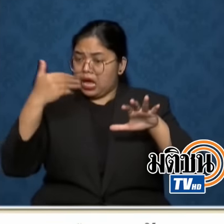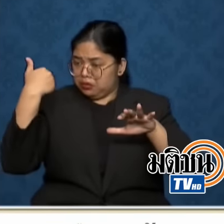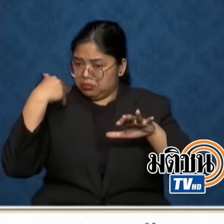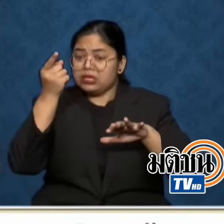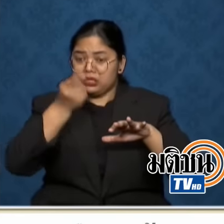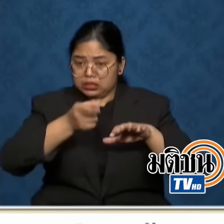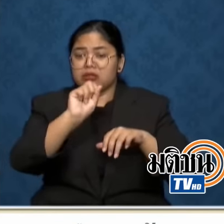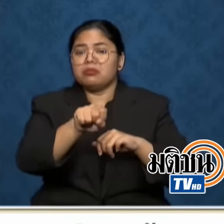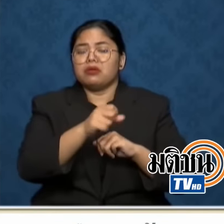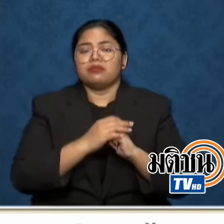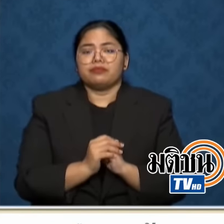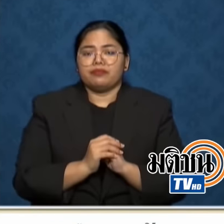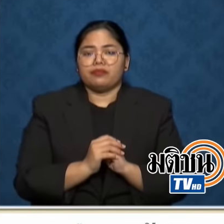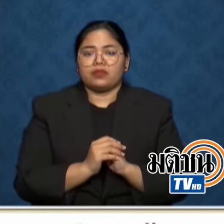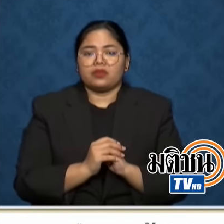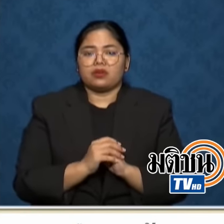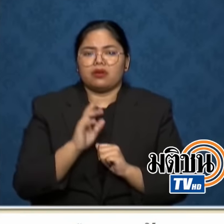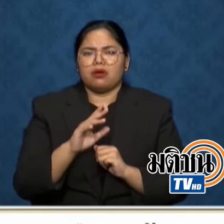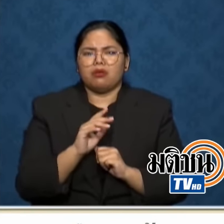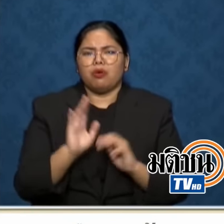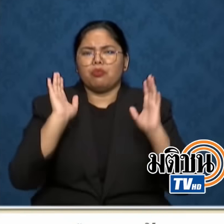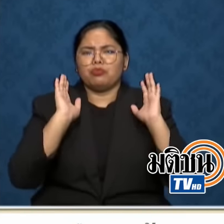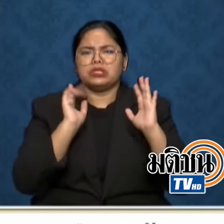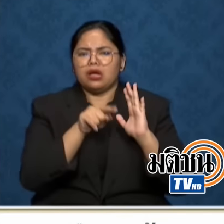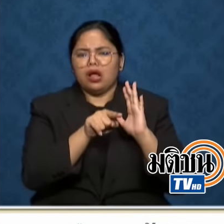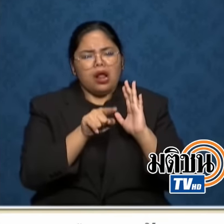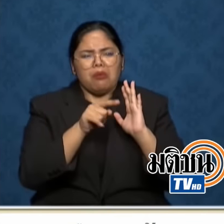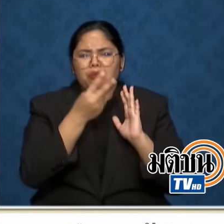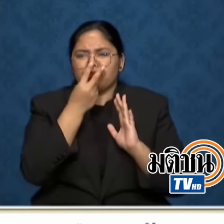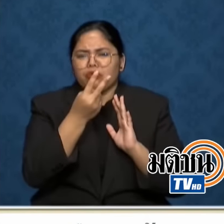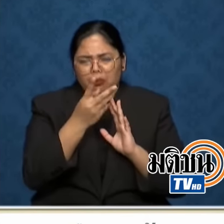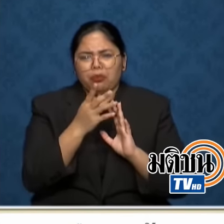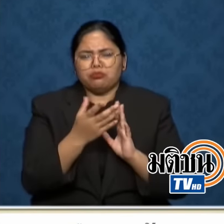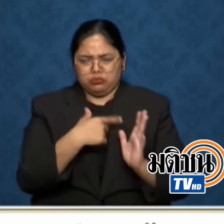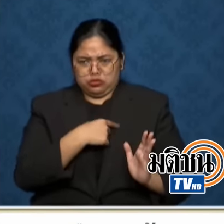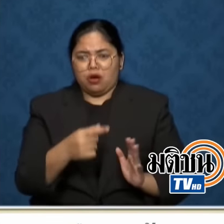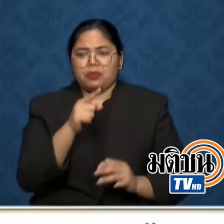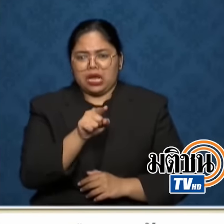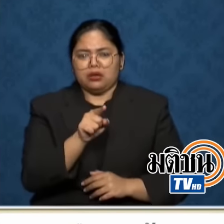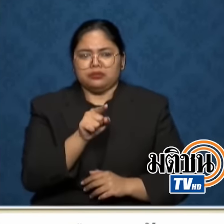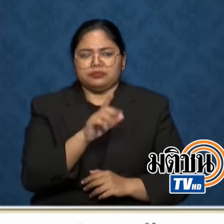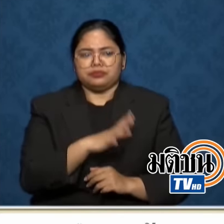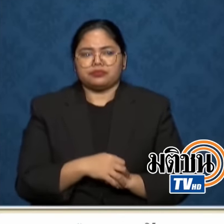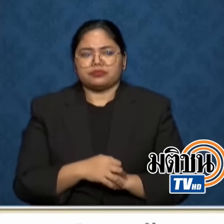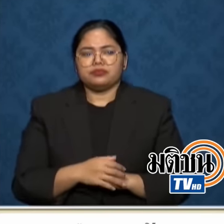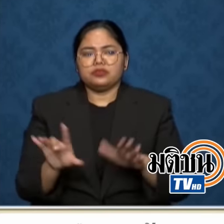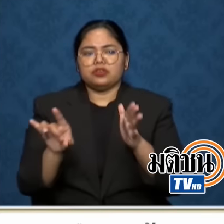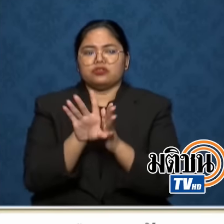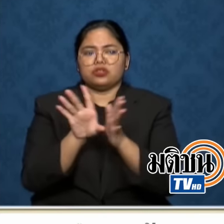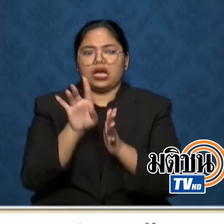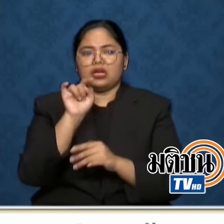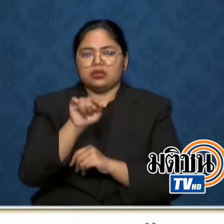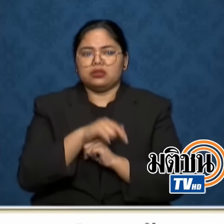ผมจะหาว่าวิจารณ์อย่างเดียวไม่ได้ครับผมเห็นโครงการนี้ผมชอบมากซอฟต์พาวเวอร์ฟอรัมต